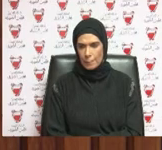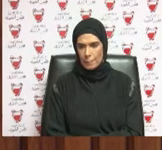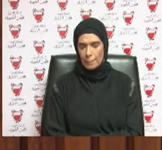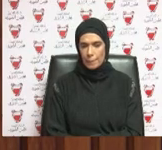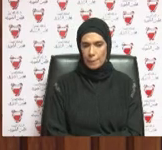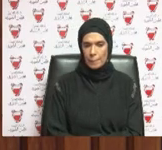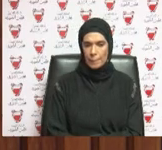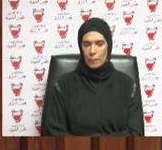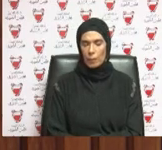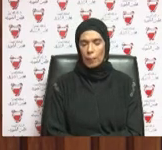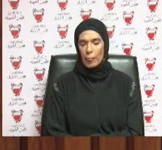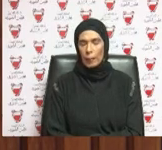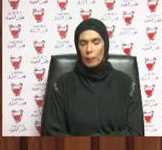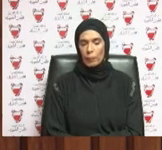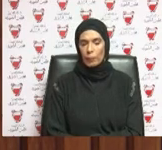أخوان،